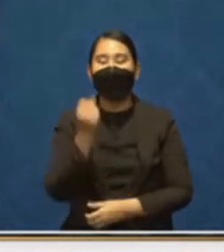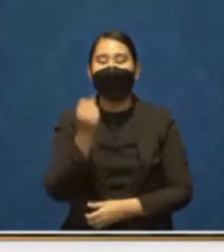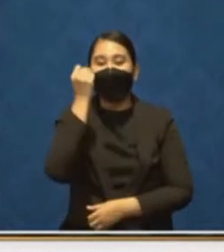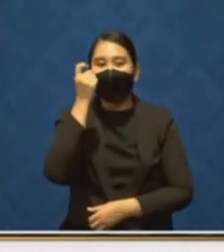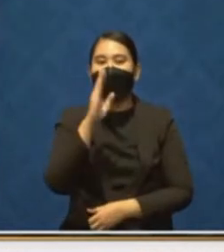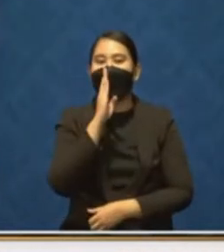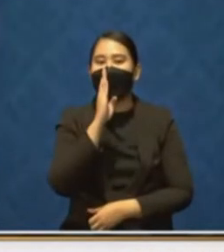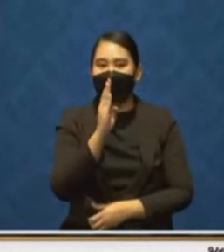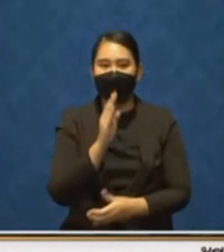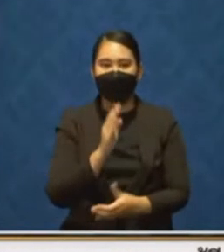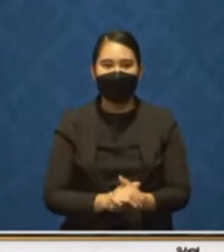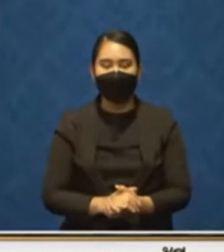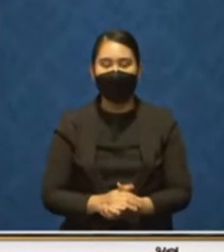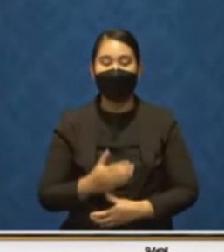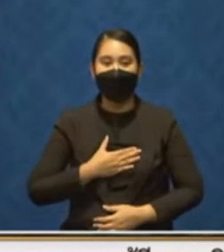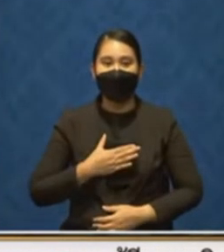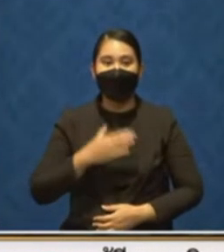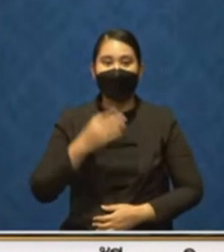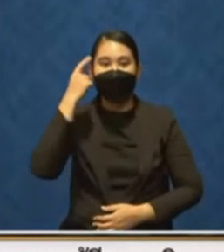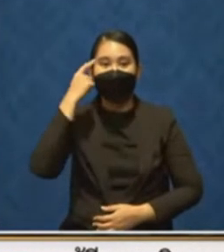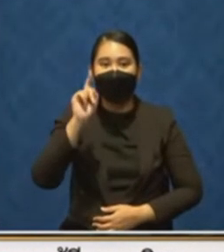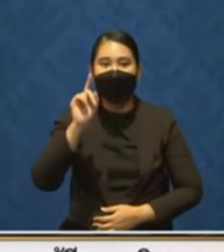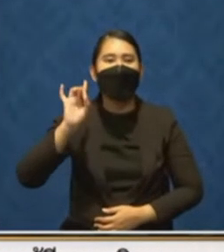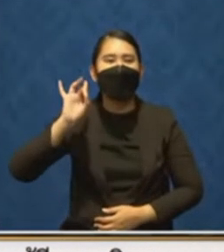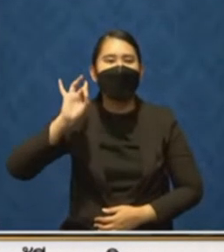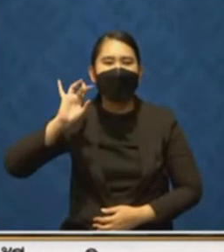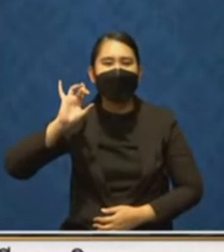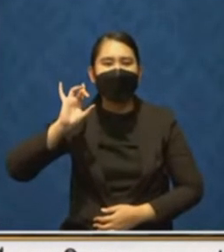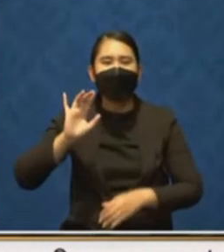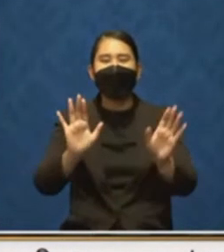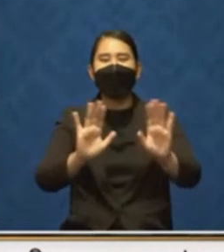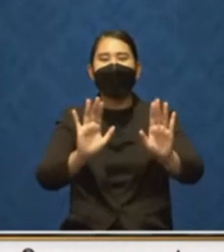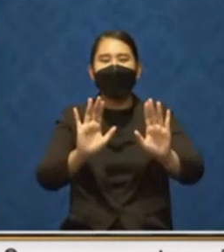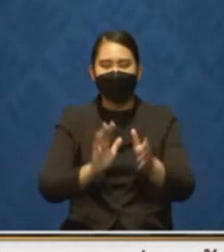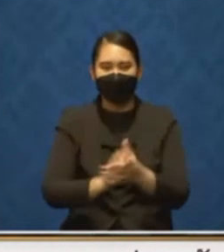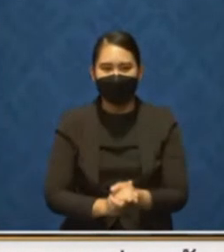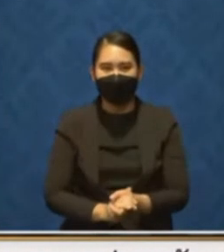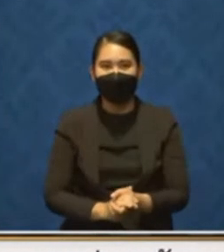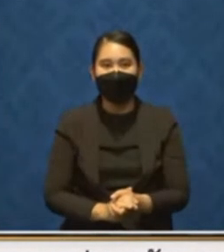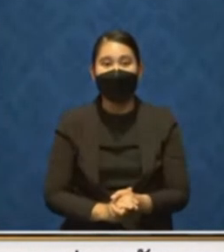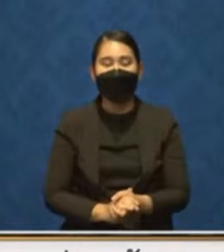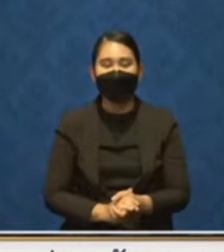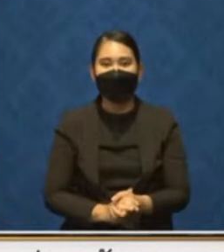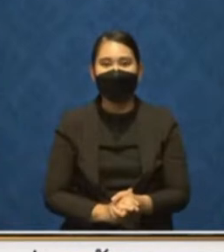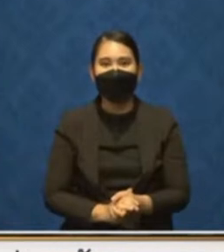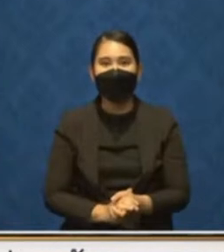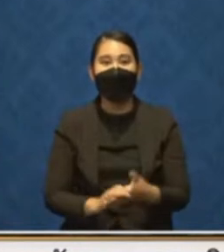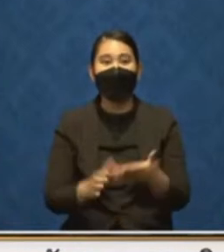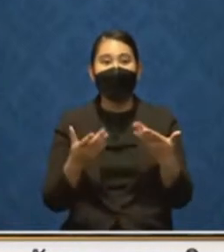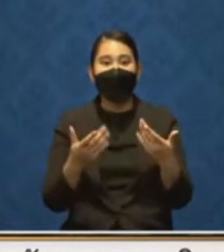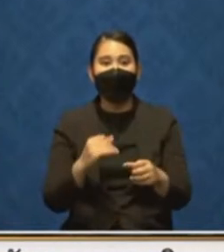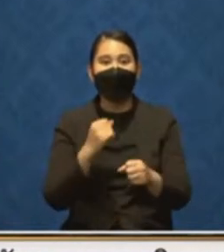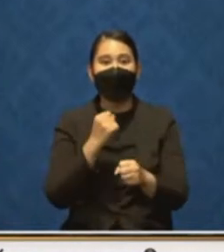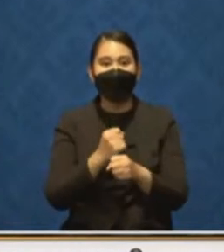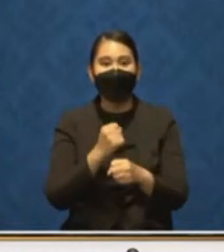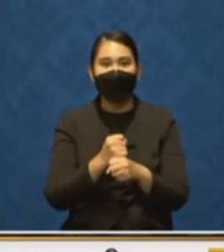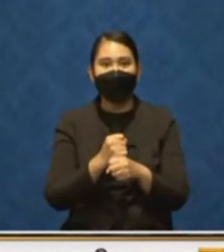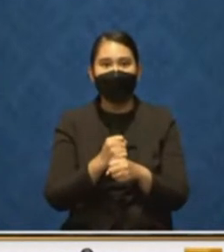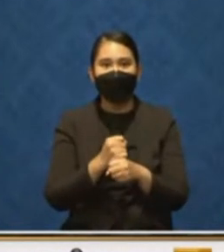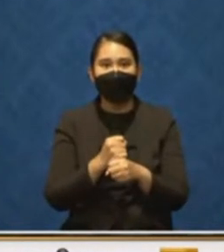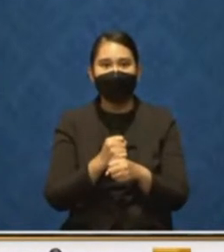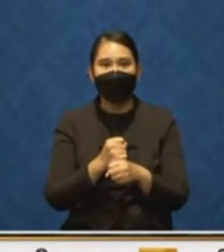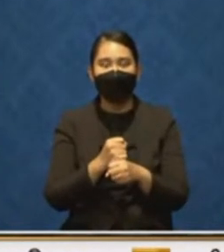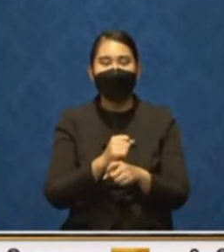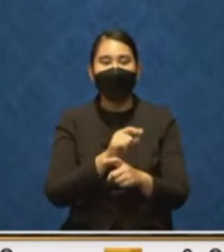นั้นผมคิดว่าท่านจะลื่นร้านต่อไปแล้วนะฮะว่ารักของฉันก็คงจะมีถึงวันที่ 23